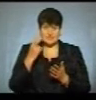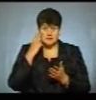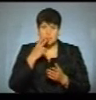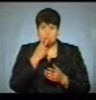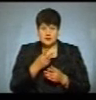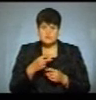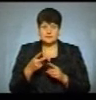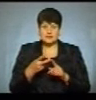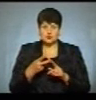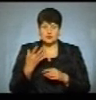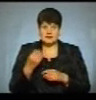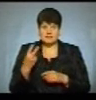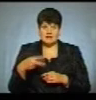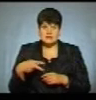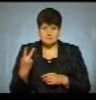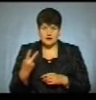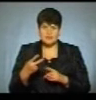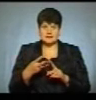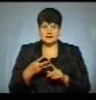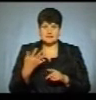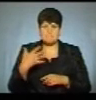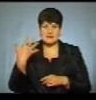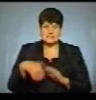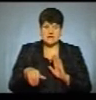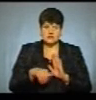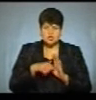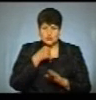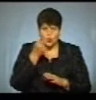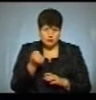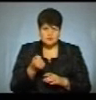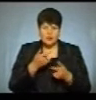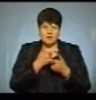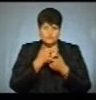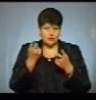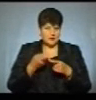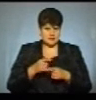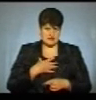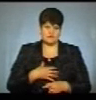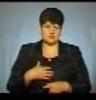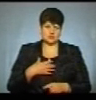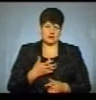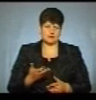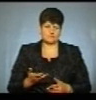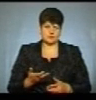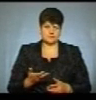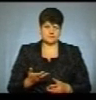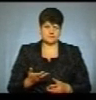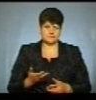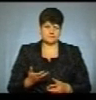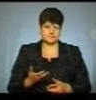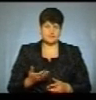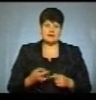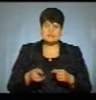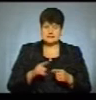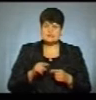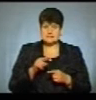день 22, на третій день 56 дорослих. Тобто інформація – це надзвичайно важливо. І це